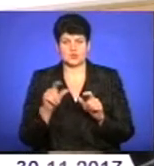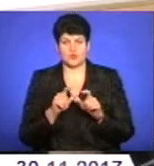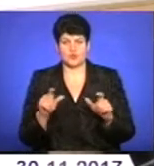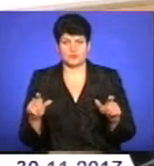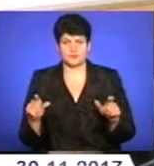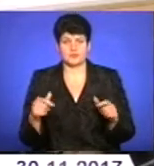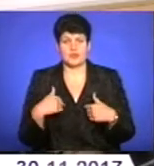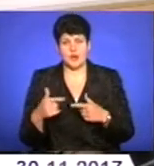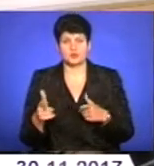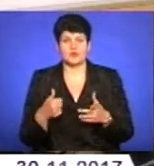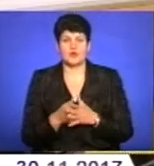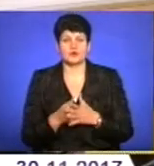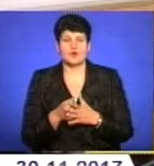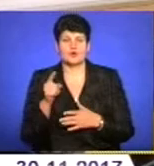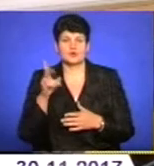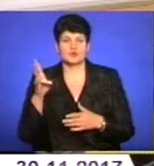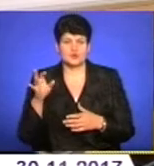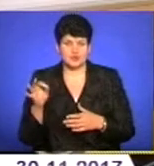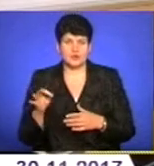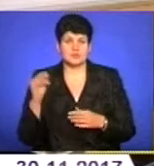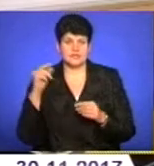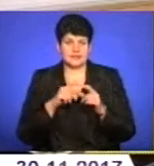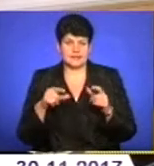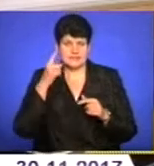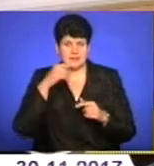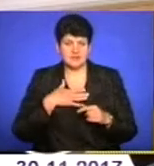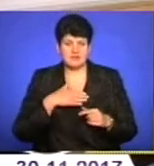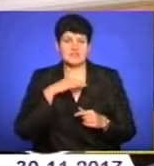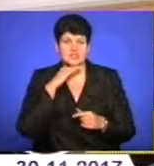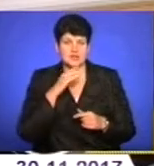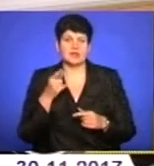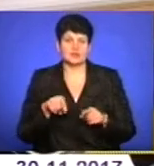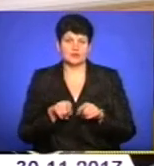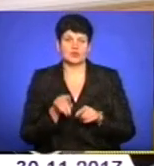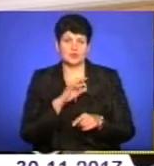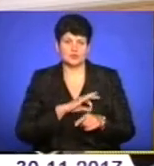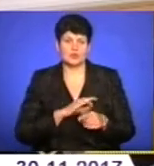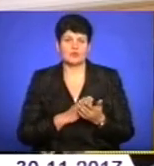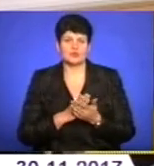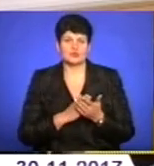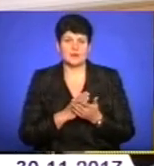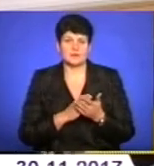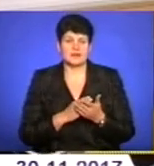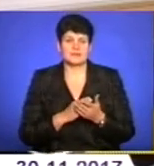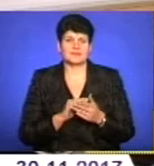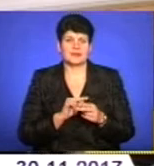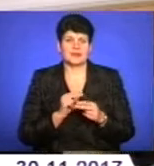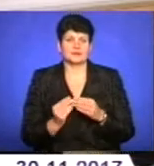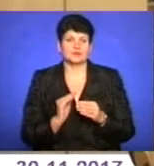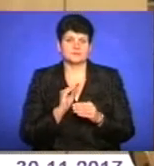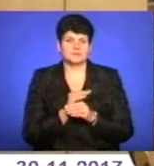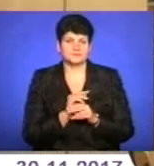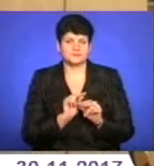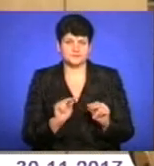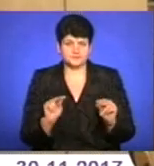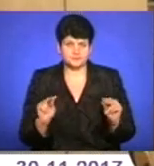до зовнішнього незалежного оцінювання шкільних знань. Мені вистачає, але я все одно користуюсь послугами репетитора, щоб покращити існуючі знання.